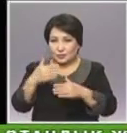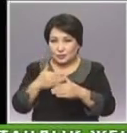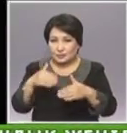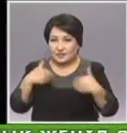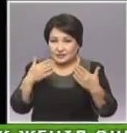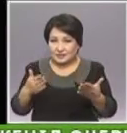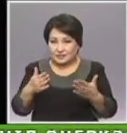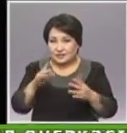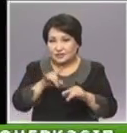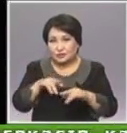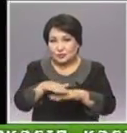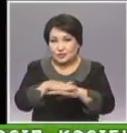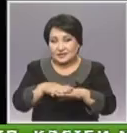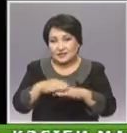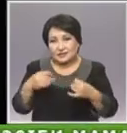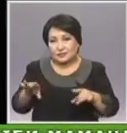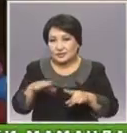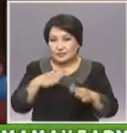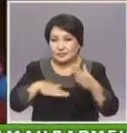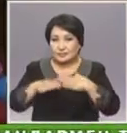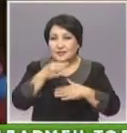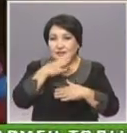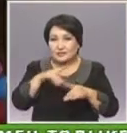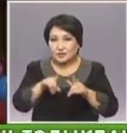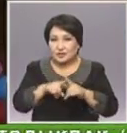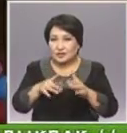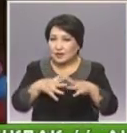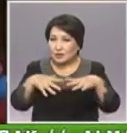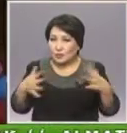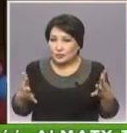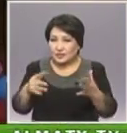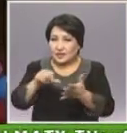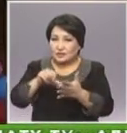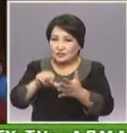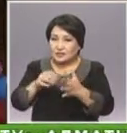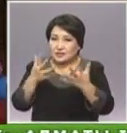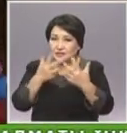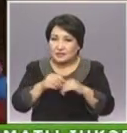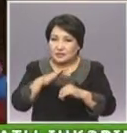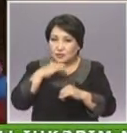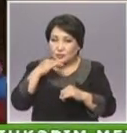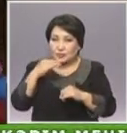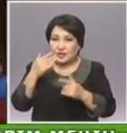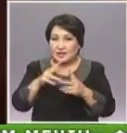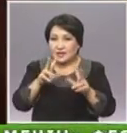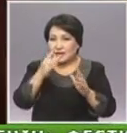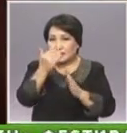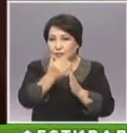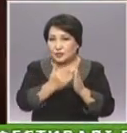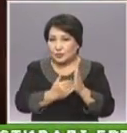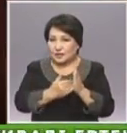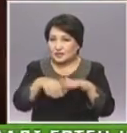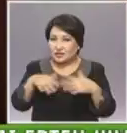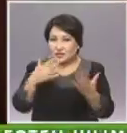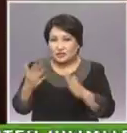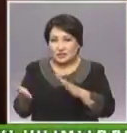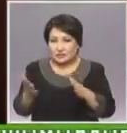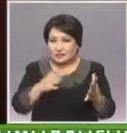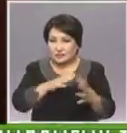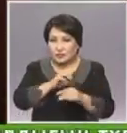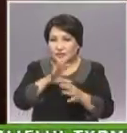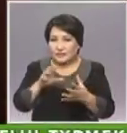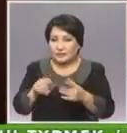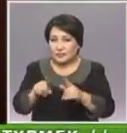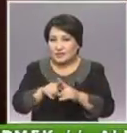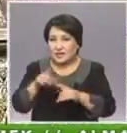етті. Ұйымдастырушылар биылғы шара ауқымды, қатысушылардың саны да көп, репертуарларда жан жақты деп отыр. Езу біткенге күлкі үрген